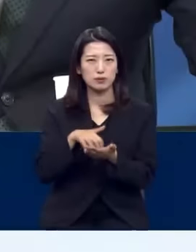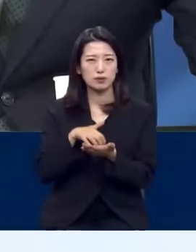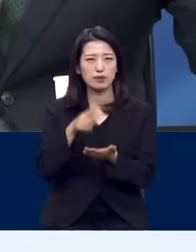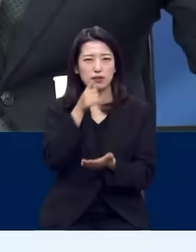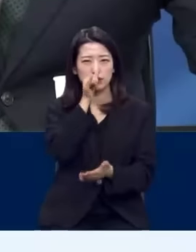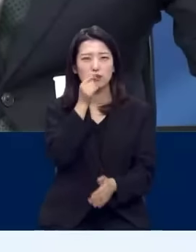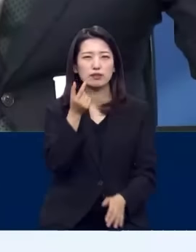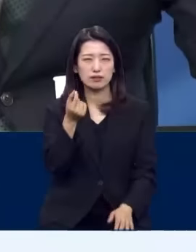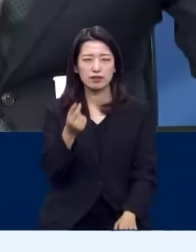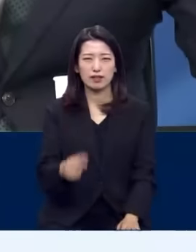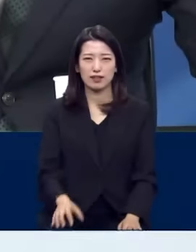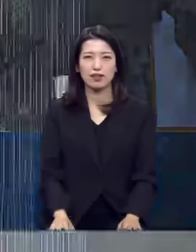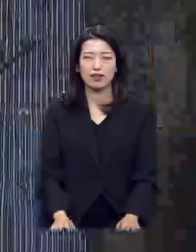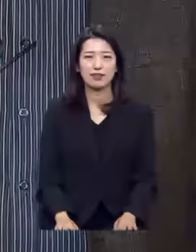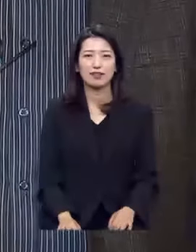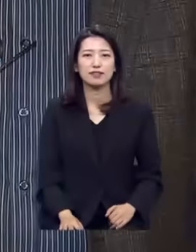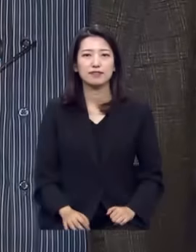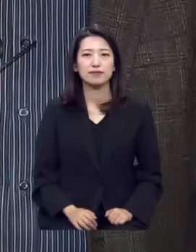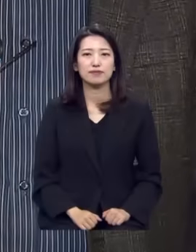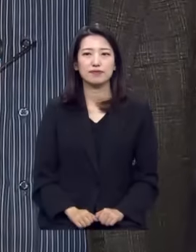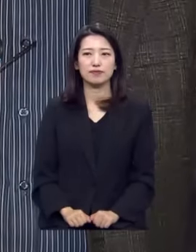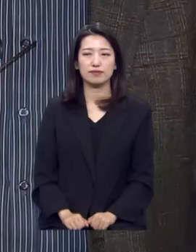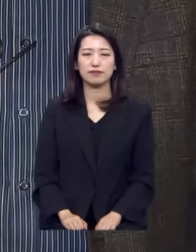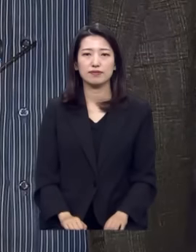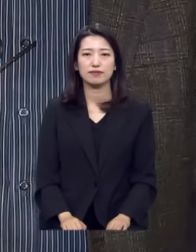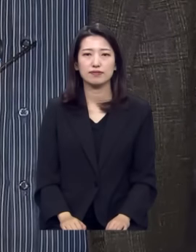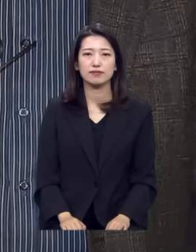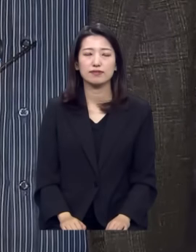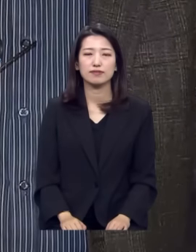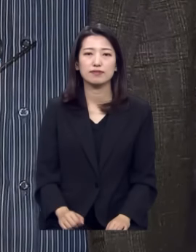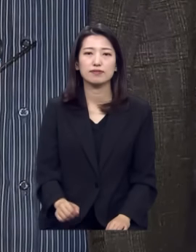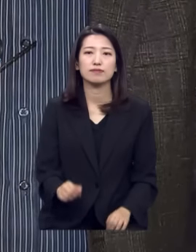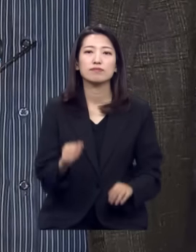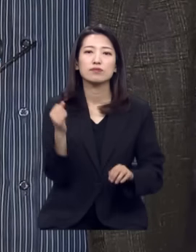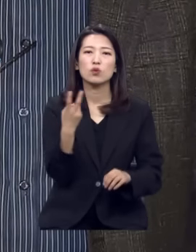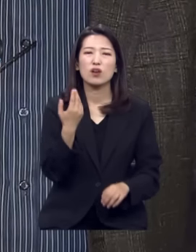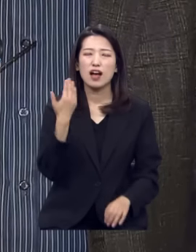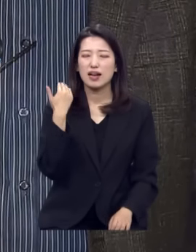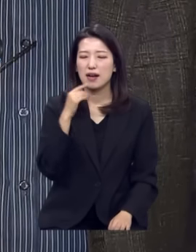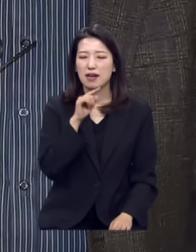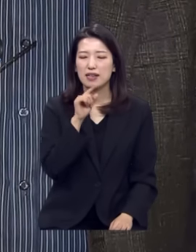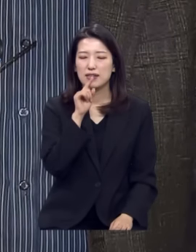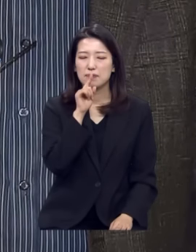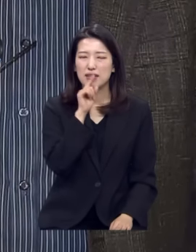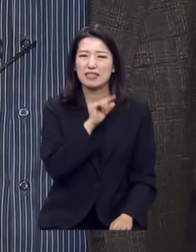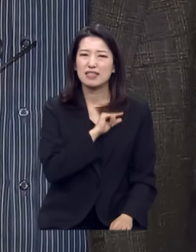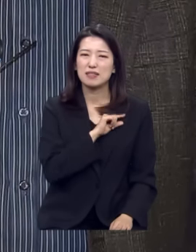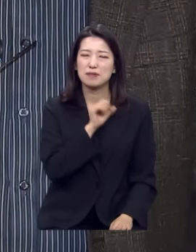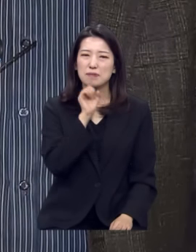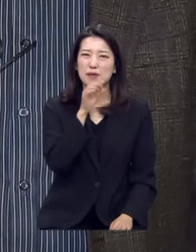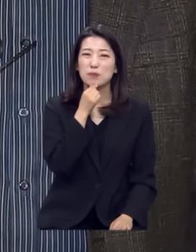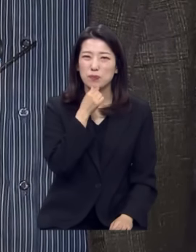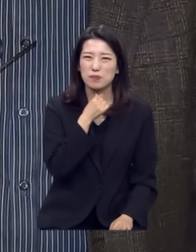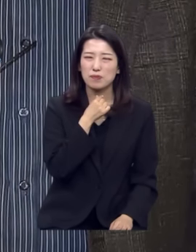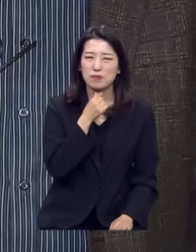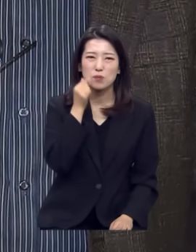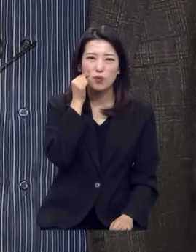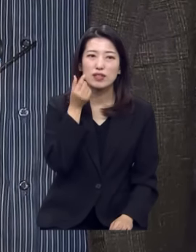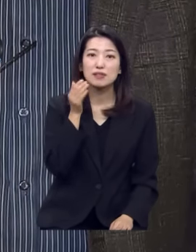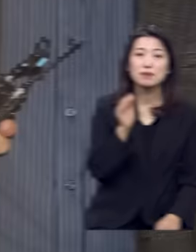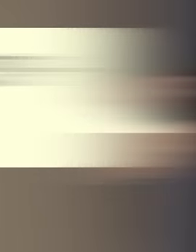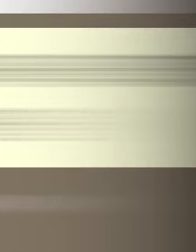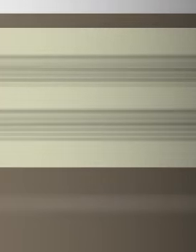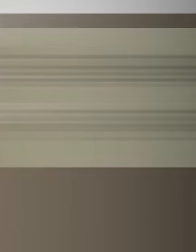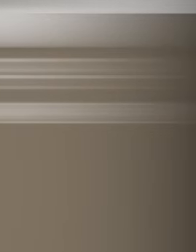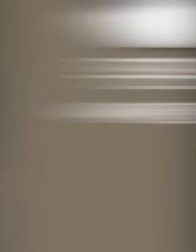얘기 뭐 누군지 다 알겠지만 뭐 여기 실명은 거론 안 하겠는데 그런 얘기도 하고 있는 거 아니요 저쪽에서 지금 김소현 사가 그런 얘 했다는 거 아니